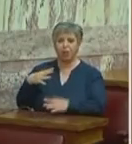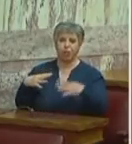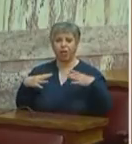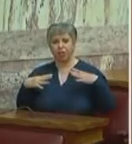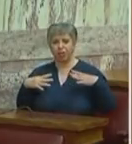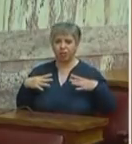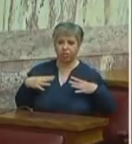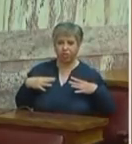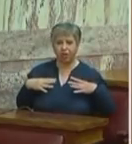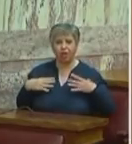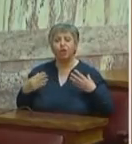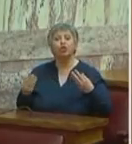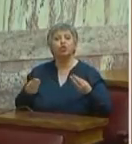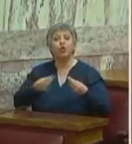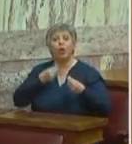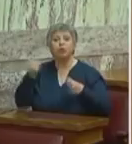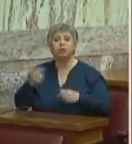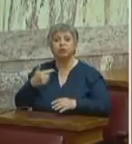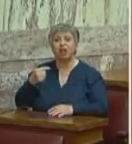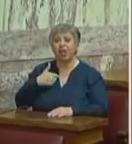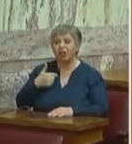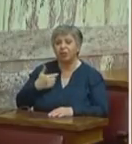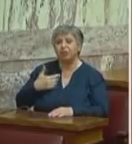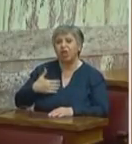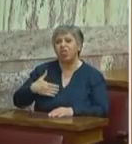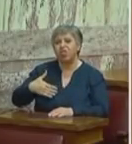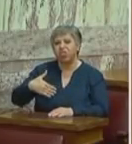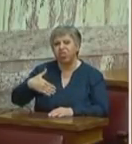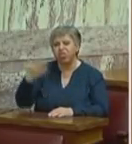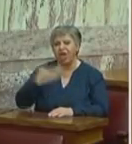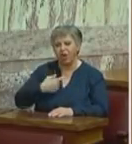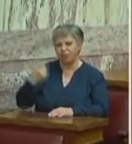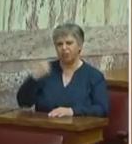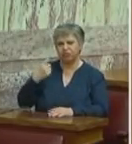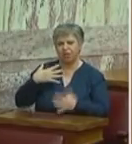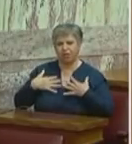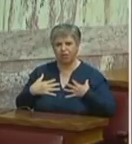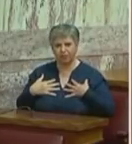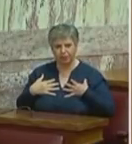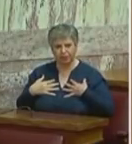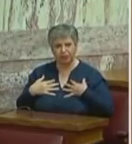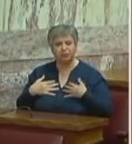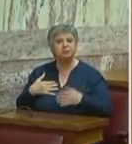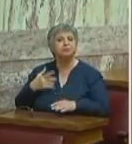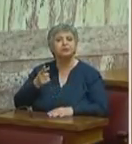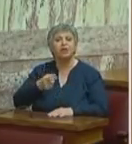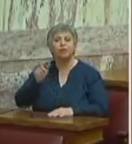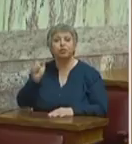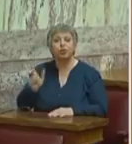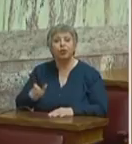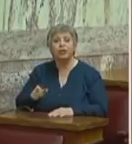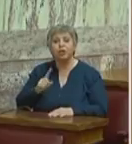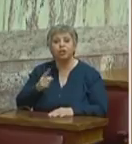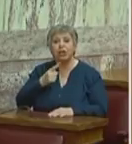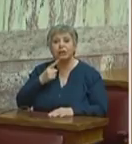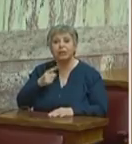για το πόσο πολύ θα μας κυνηγήσει και πόσο μέχρι το τέλος θα μας πάει, δεν παρέλειψε να διαβεβαιώσει το